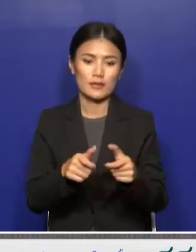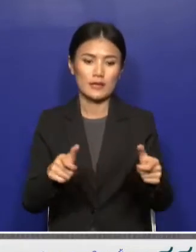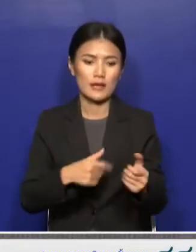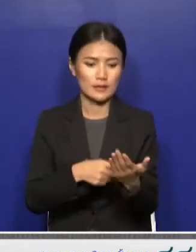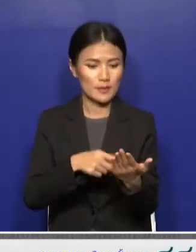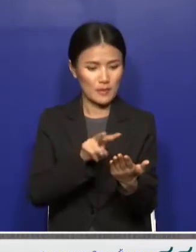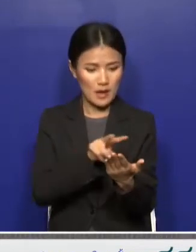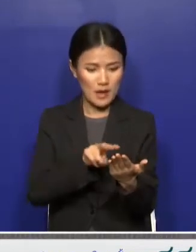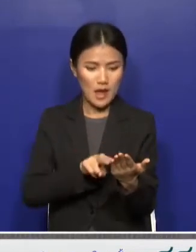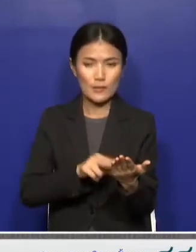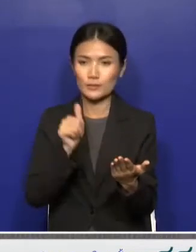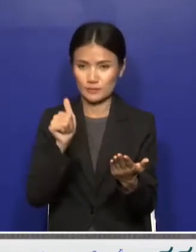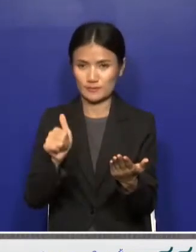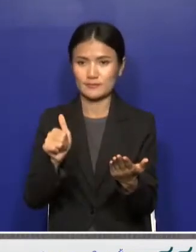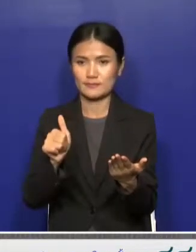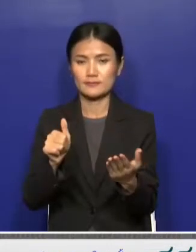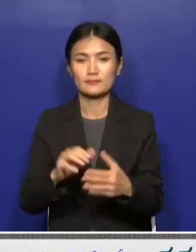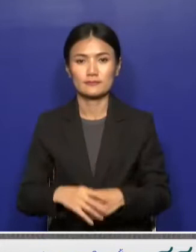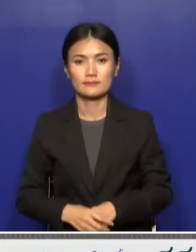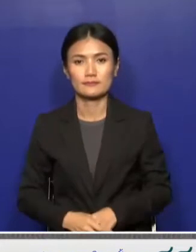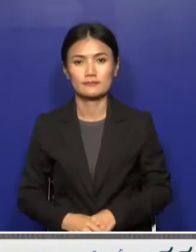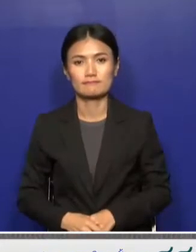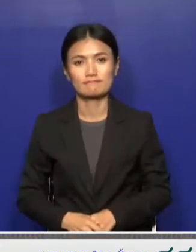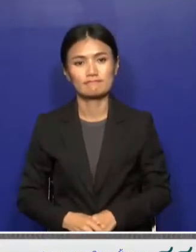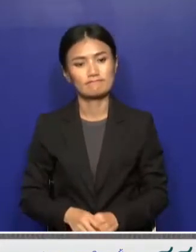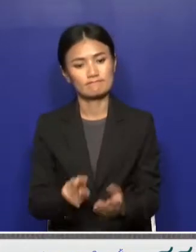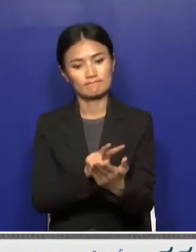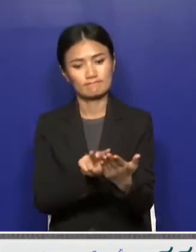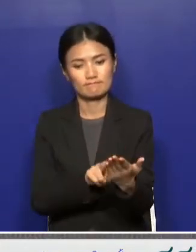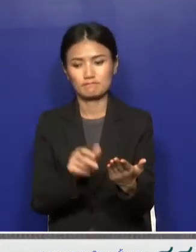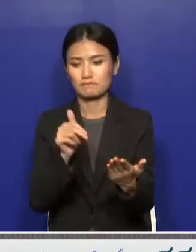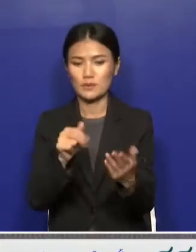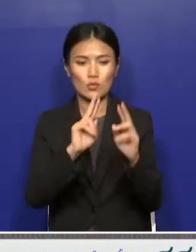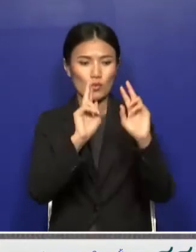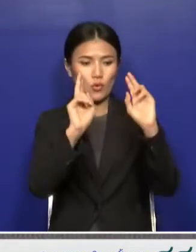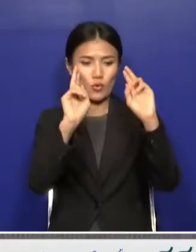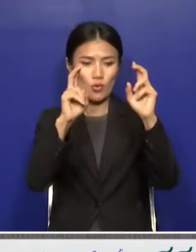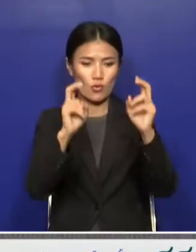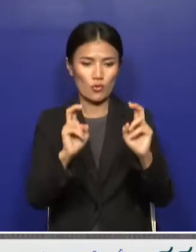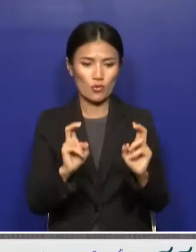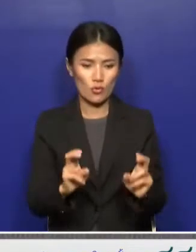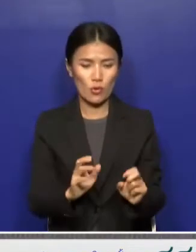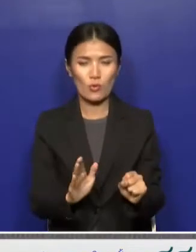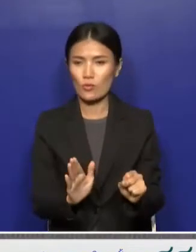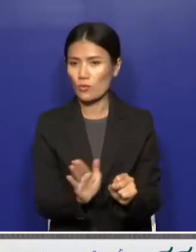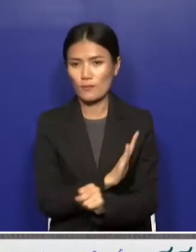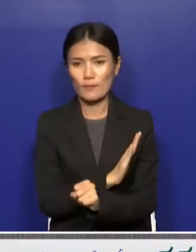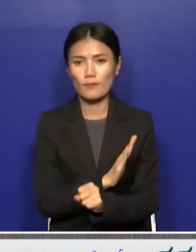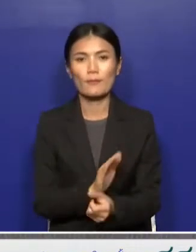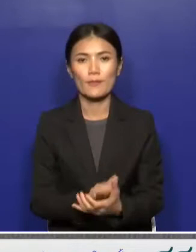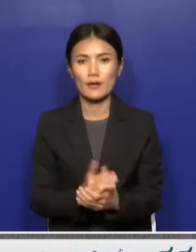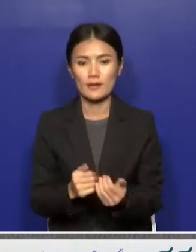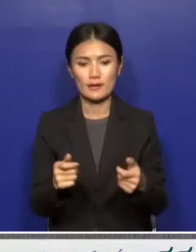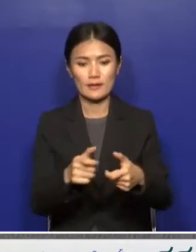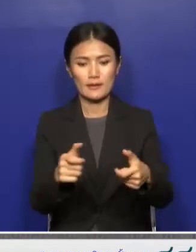ระที่ดีมากนะครับได้ครอบคลุมประเด็นต่างไว้อย่างครบถ้วนนะครับผมเชื่อว่ารายงานนี้น่าจะเป็น